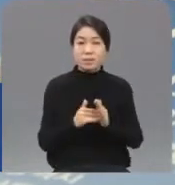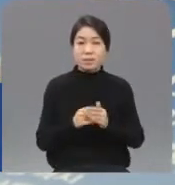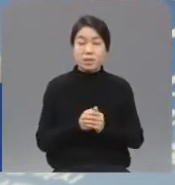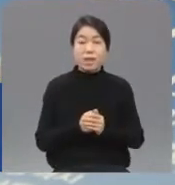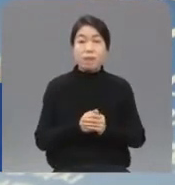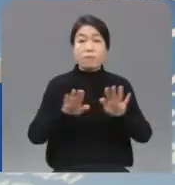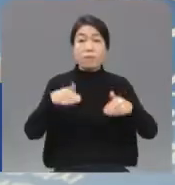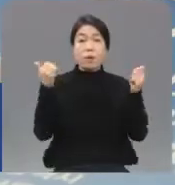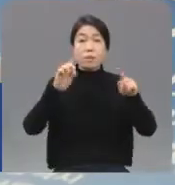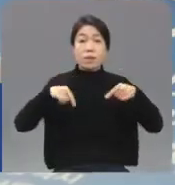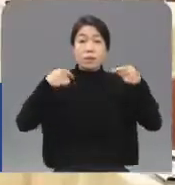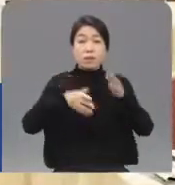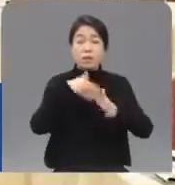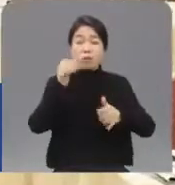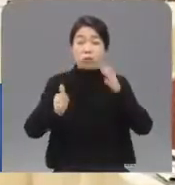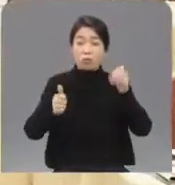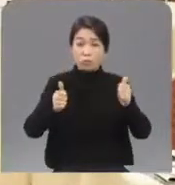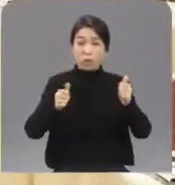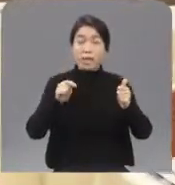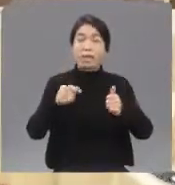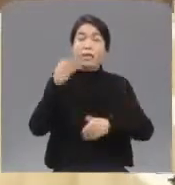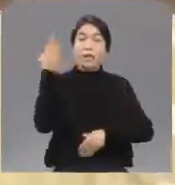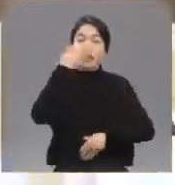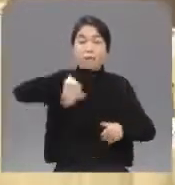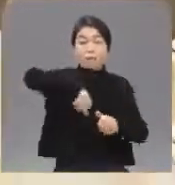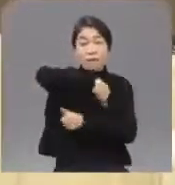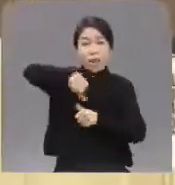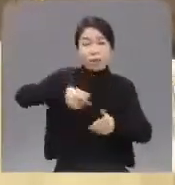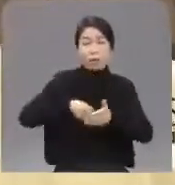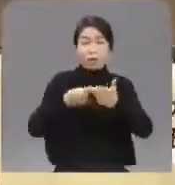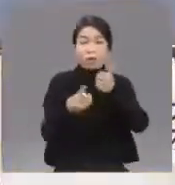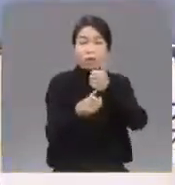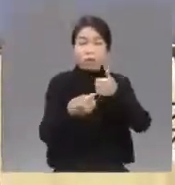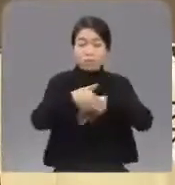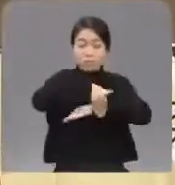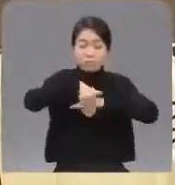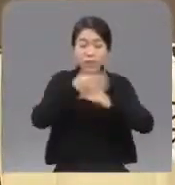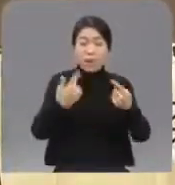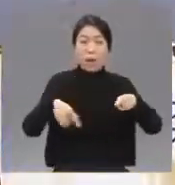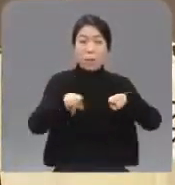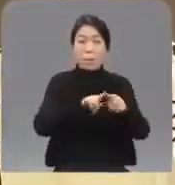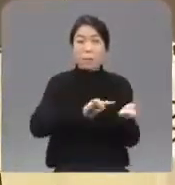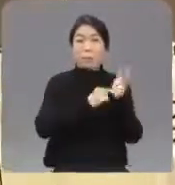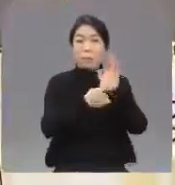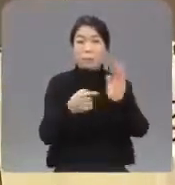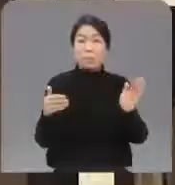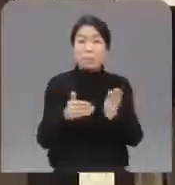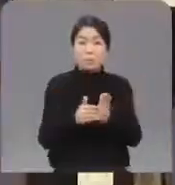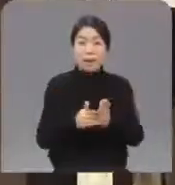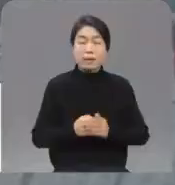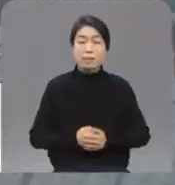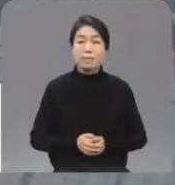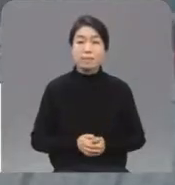이번 회의에 참석한 시도 현지사는 녹색성장 추진전략 공동성명도 발표했습니다